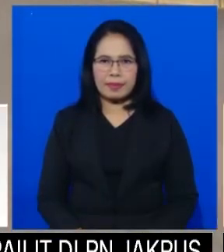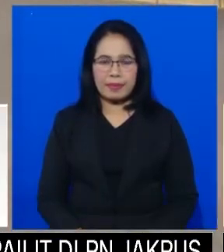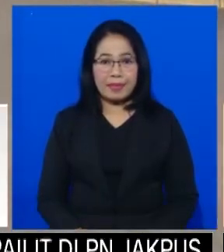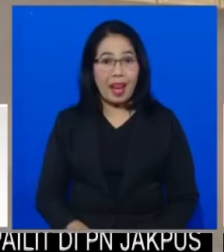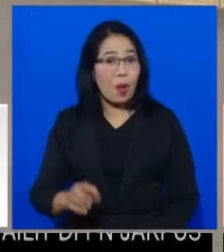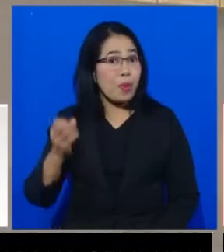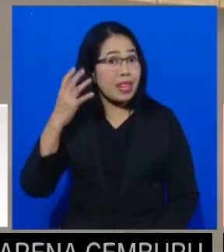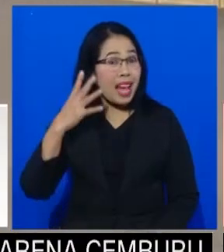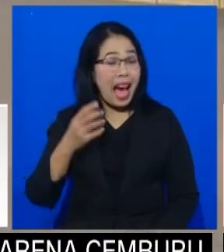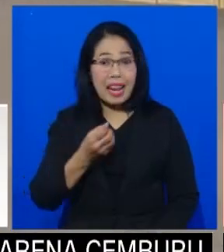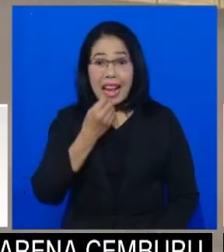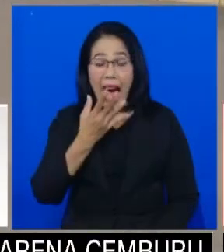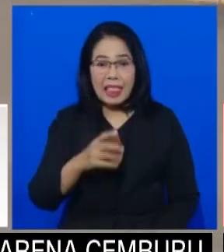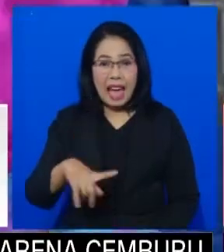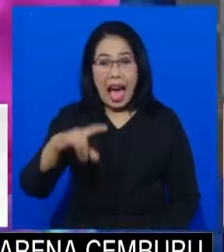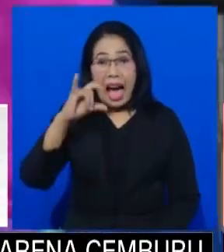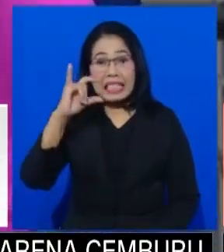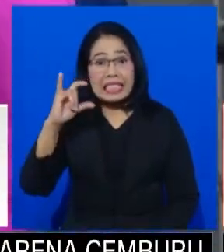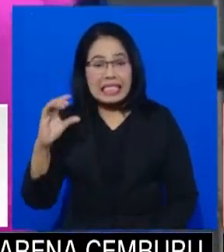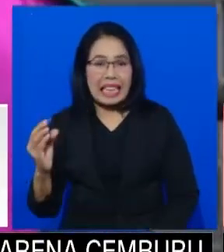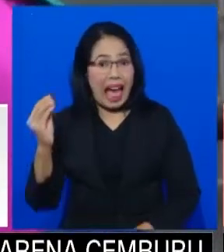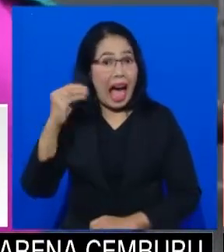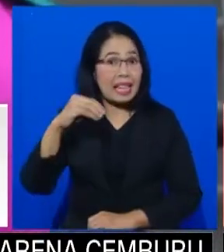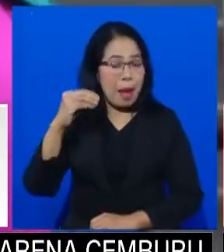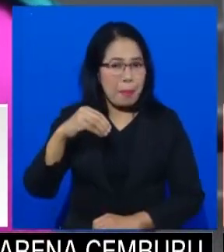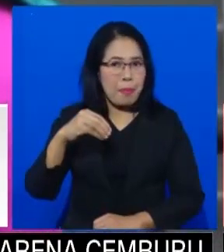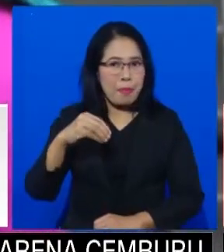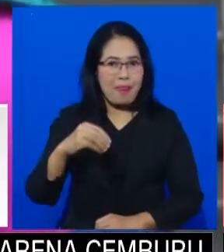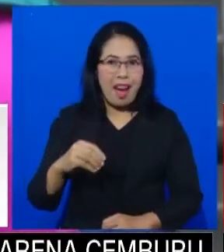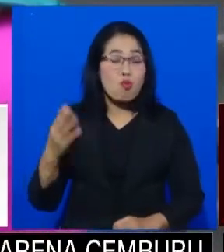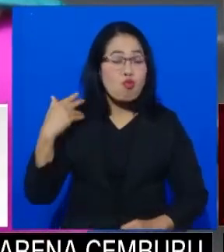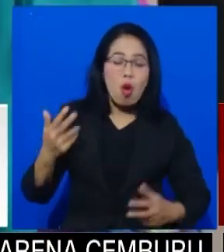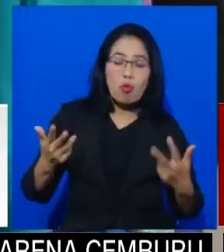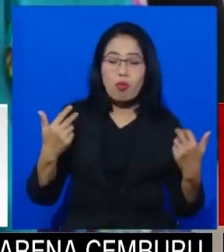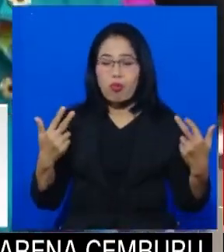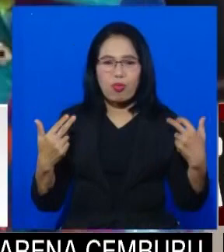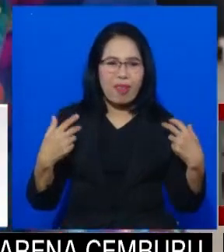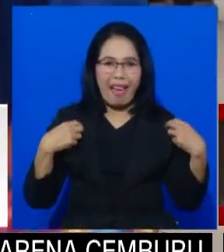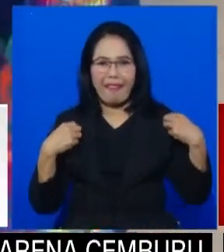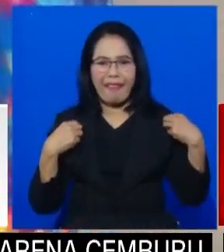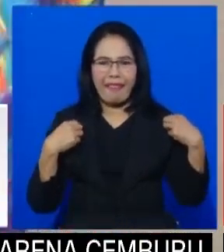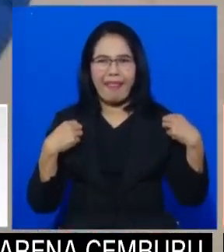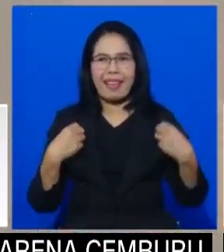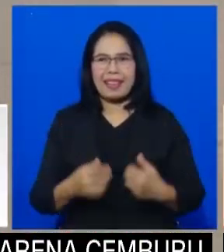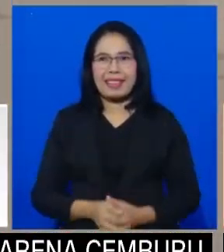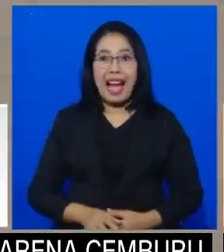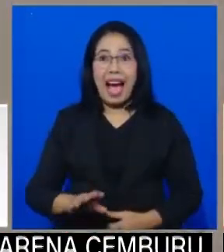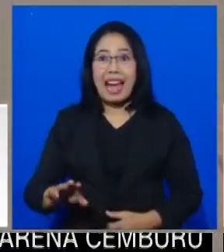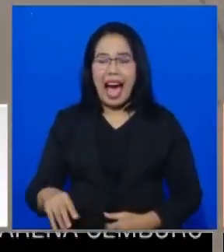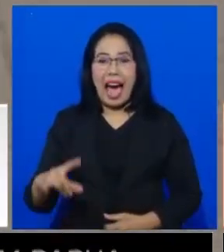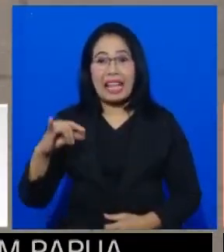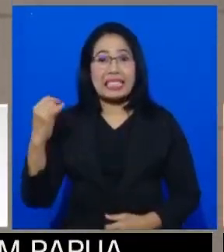Mendengar kata Citayam, banyak orang akan mengingat fenomena Citayam Fashion Week atau peragaan busana ala anak-anak Citayam